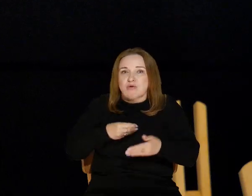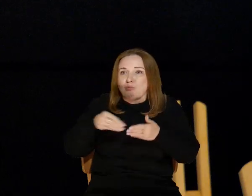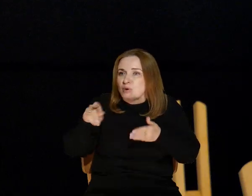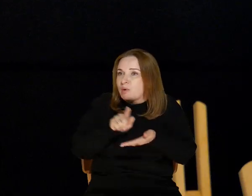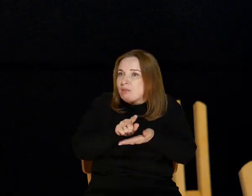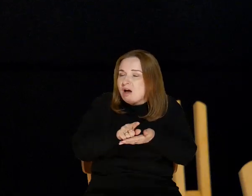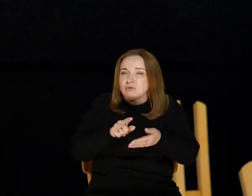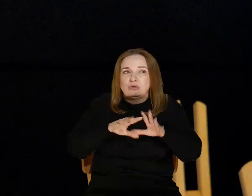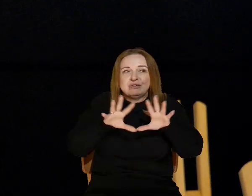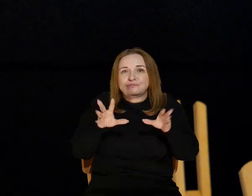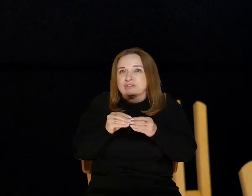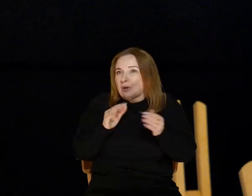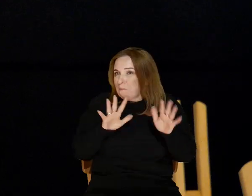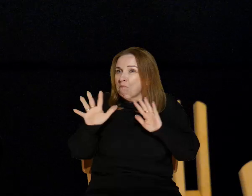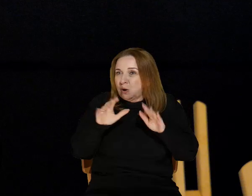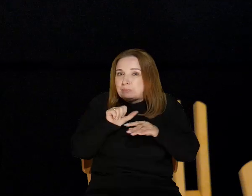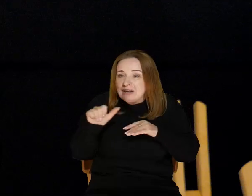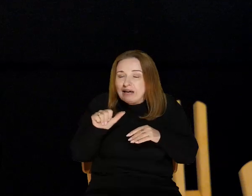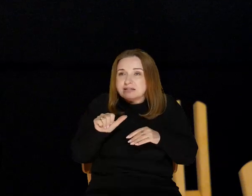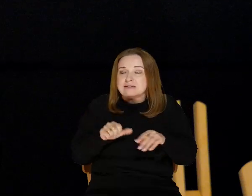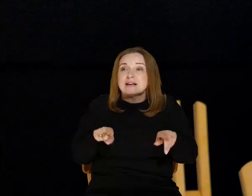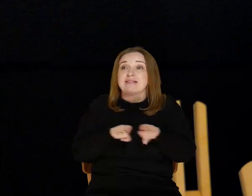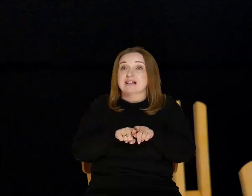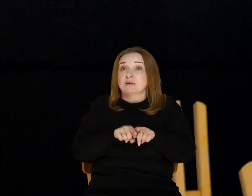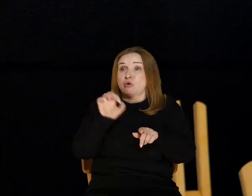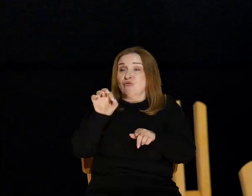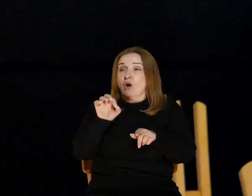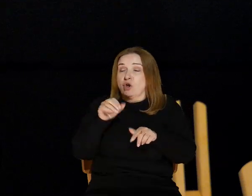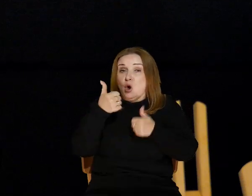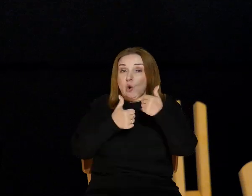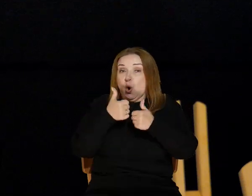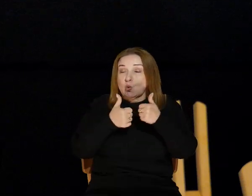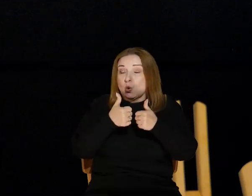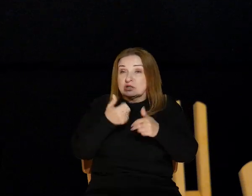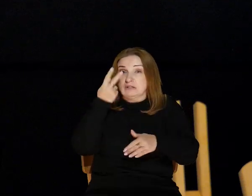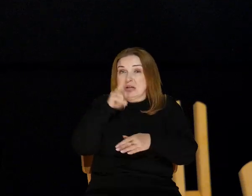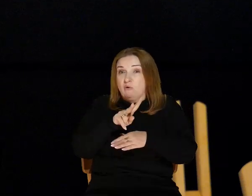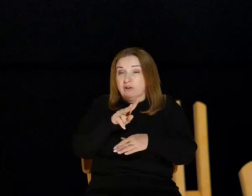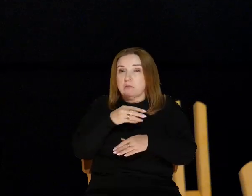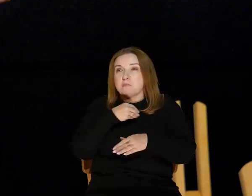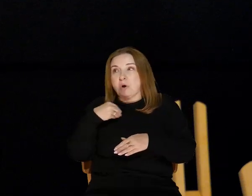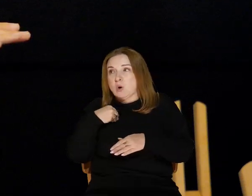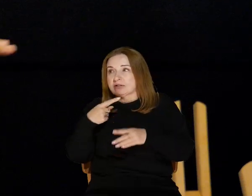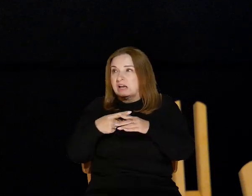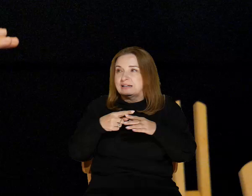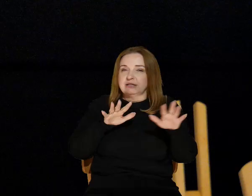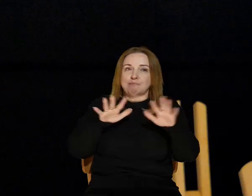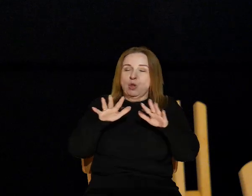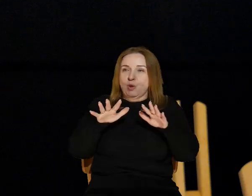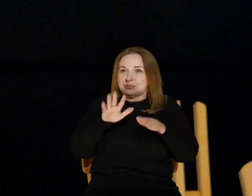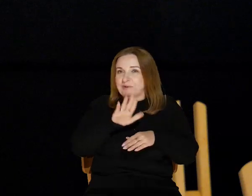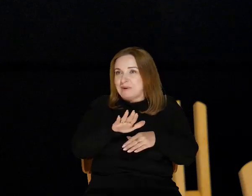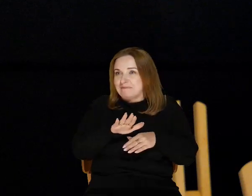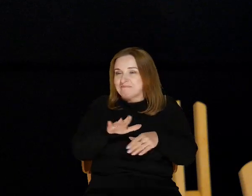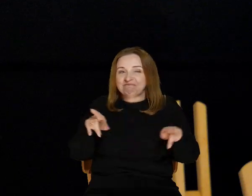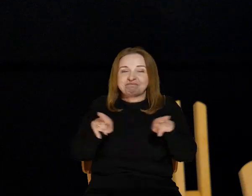dalej. Wiele podobieństw widać i w rankingach zaufania zwykle Grecja i Polska są dosyć podobnie wyglądają, to znaczy są na takim dnie